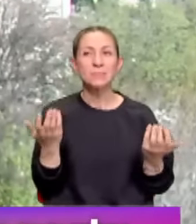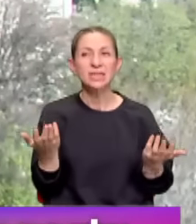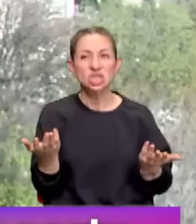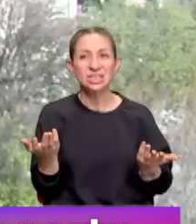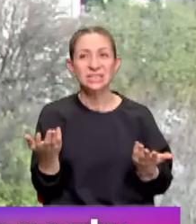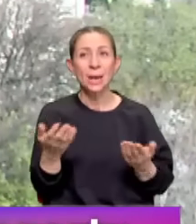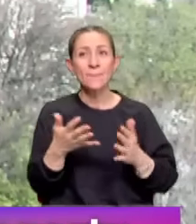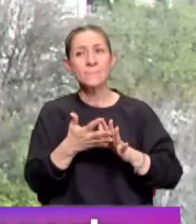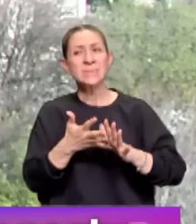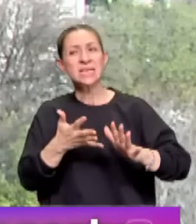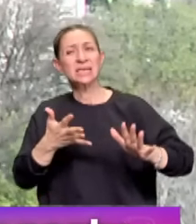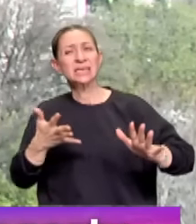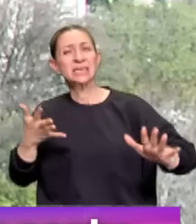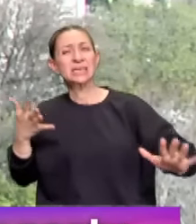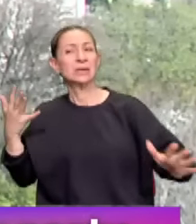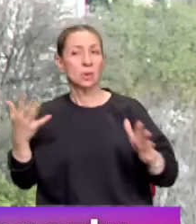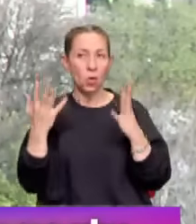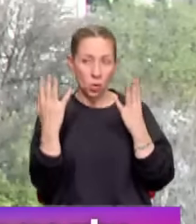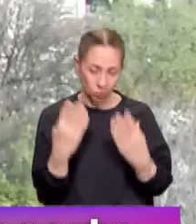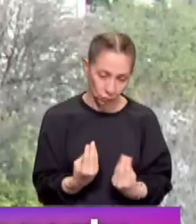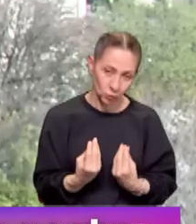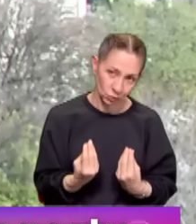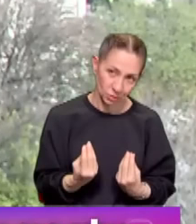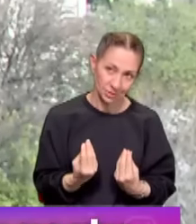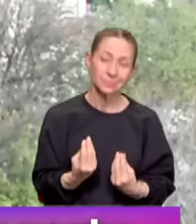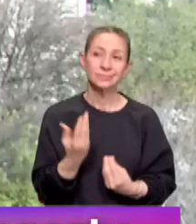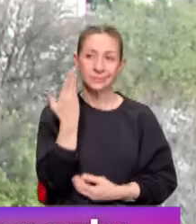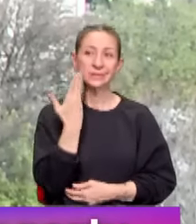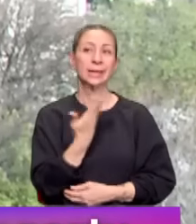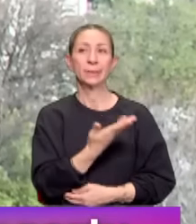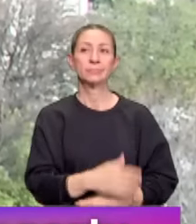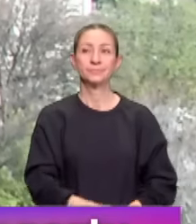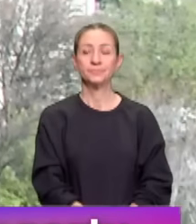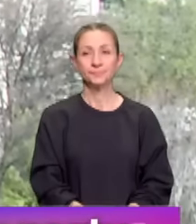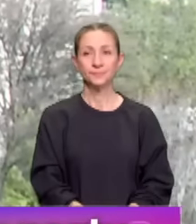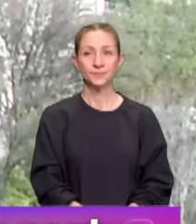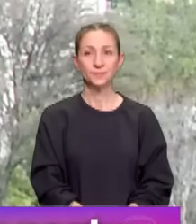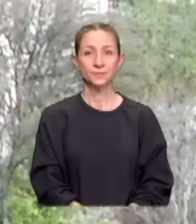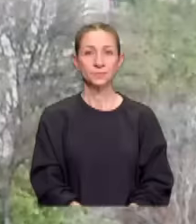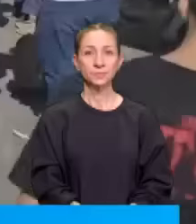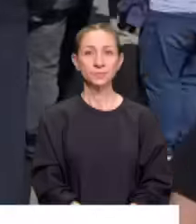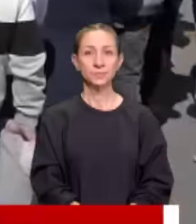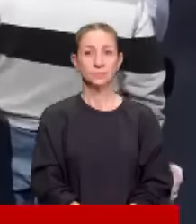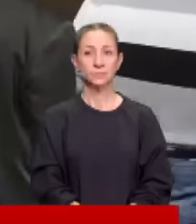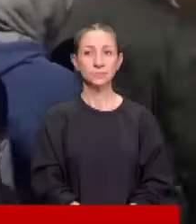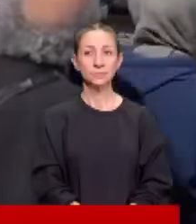için metrelerce nasıl kuyruk oluşturduğunu ekranlarınıza getirelim.